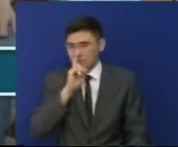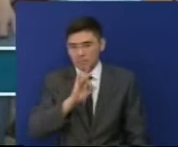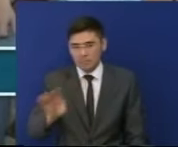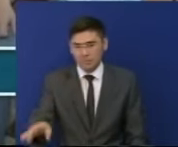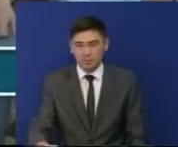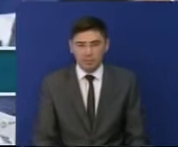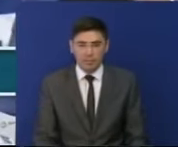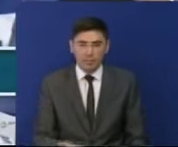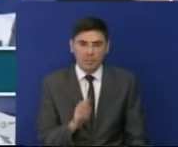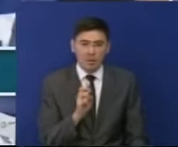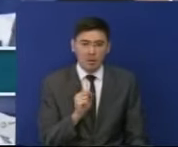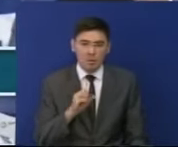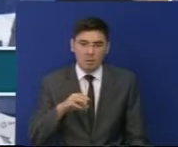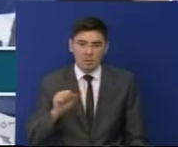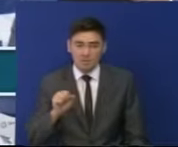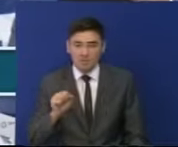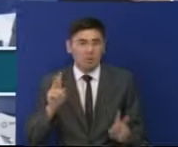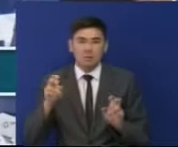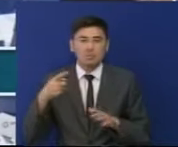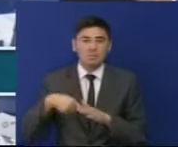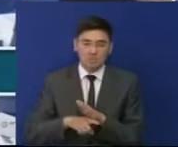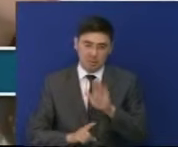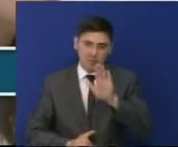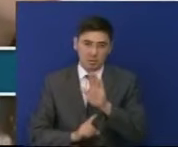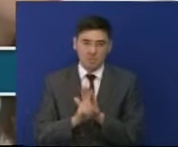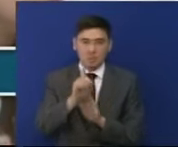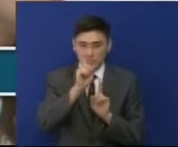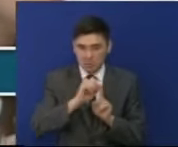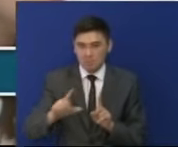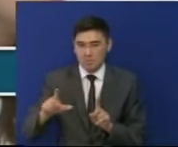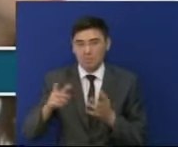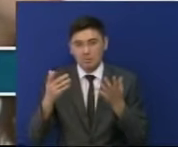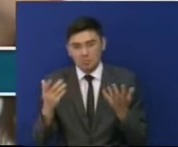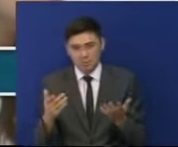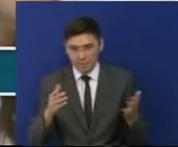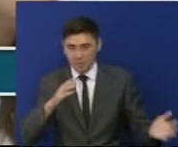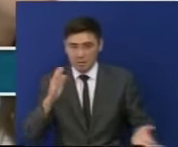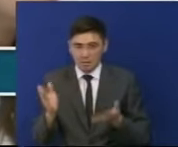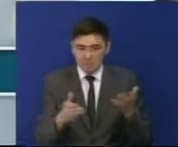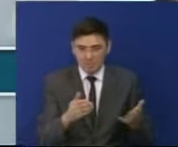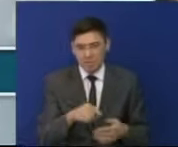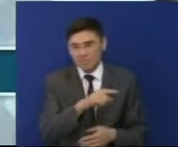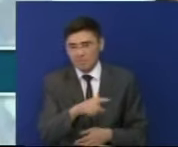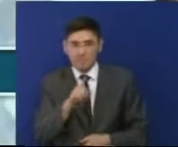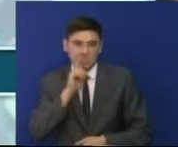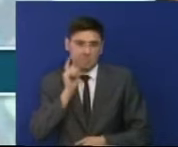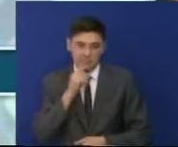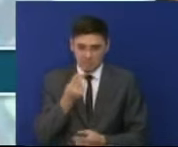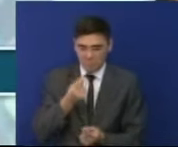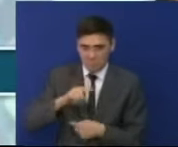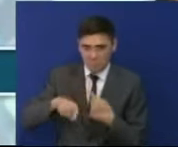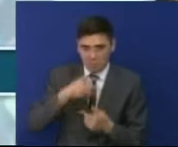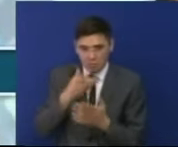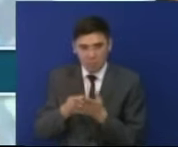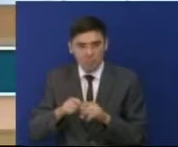«Баста» переводится как «начни». Встречи в таком формате, как и сам проект, призывает молодежь начать свое дело. А чтобы старт был успешным, спикеры